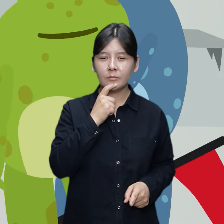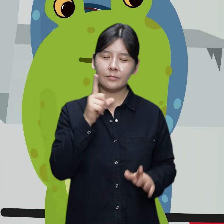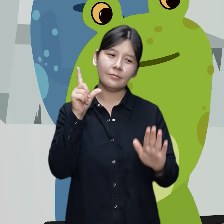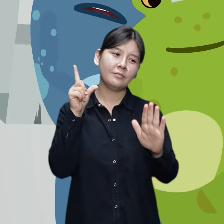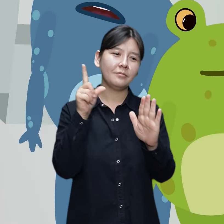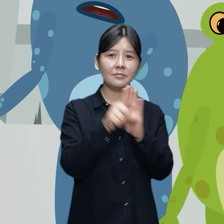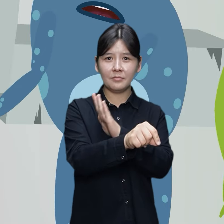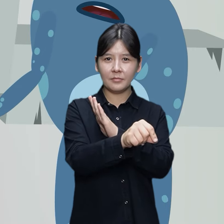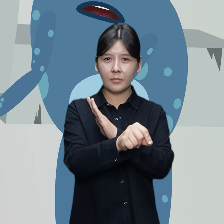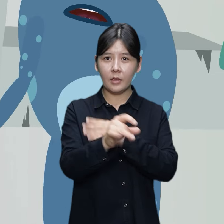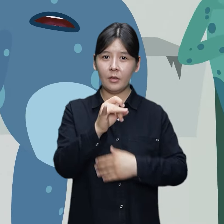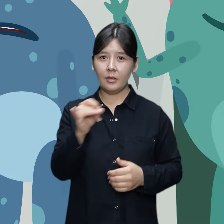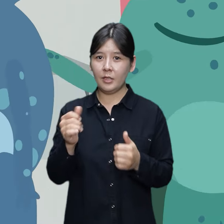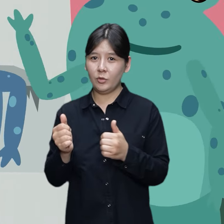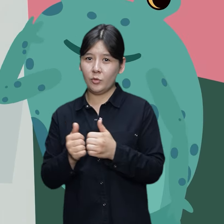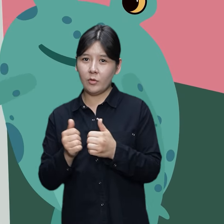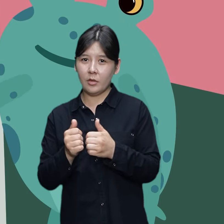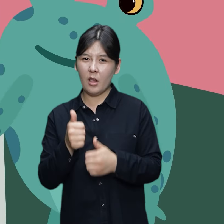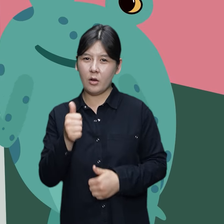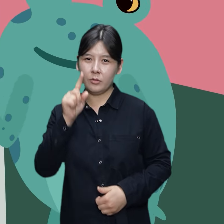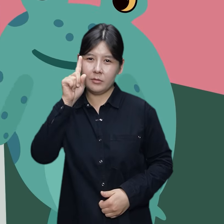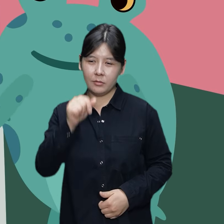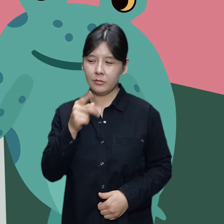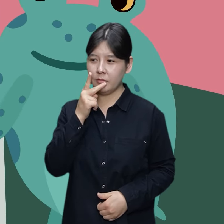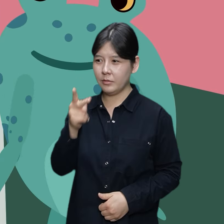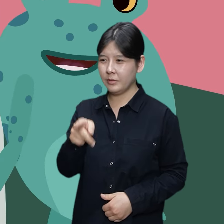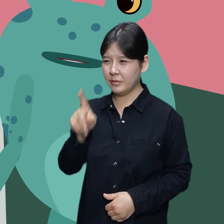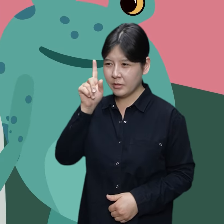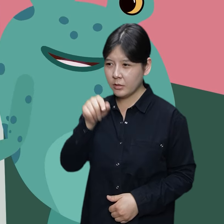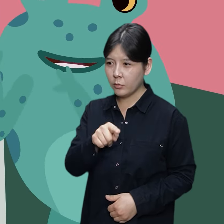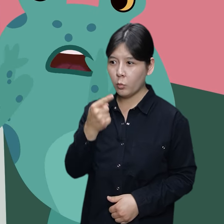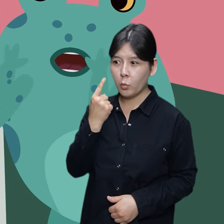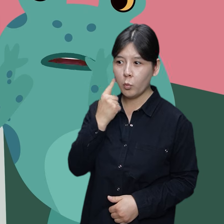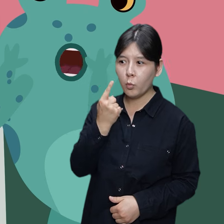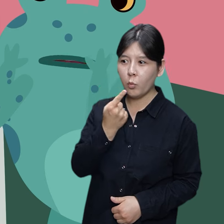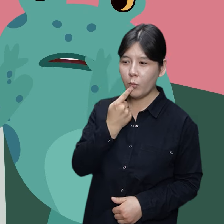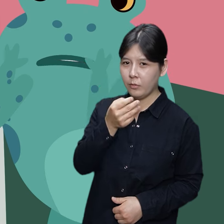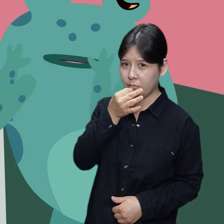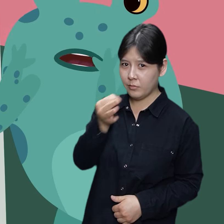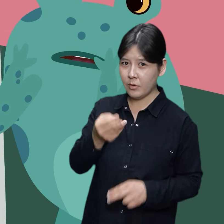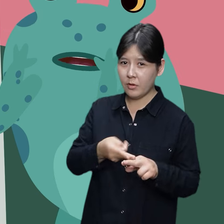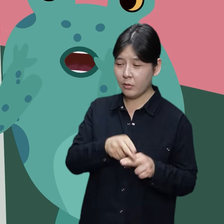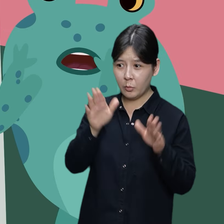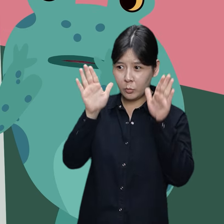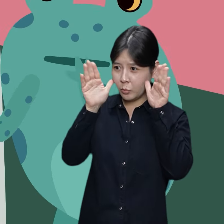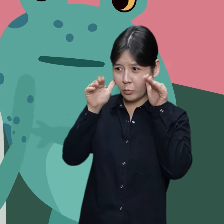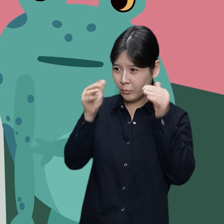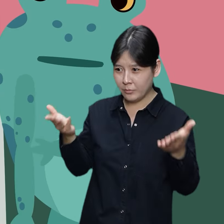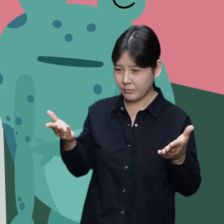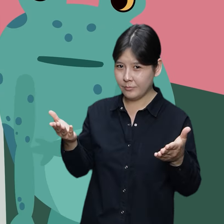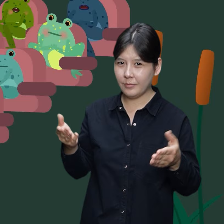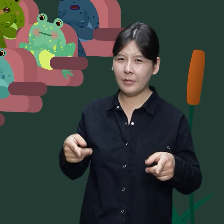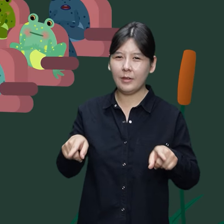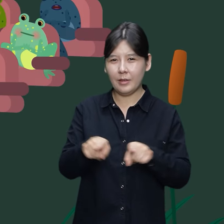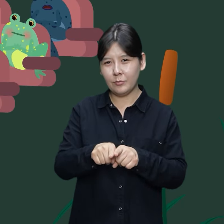ұнчық бастан басып кетті. Ошынды аны жақшы таңыған қошынасы, білесің бе, аның құла құқпайды, ал дүл өйдеп чоқ